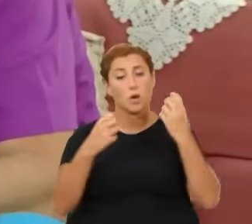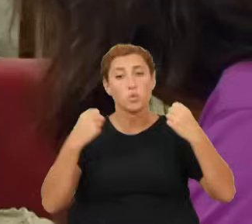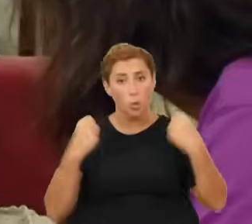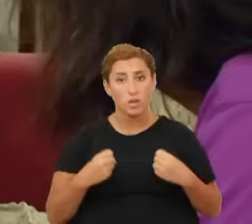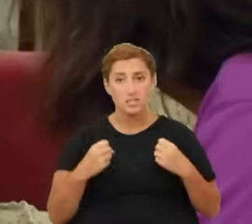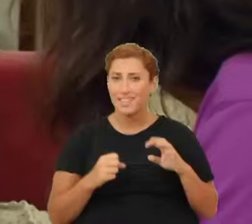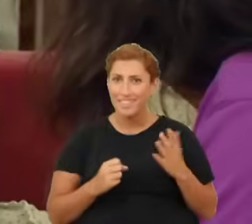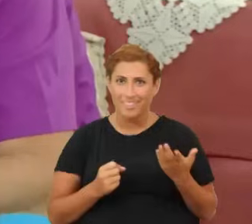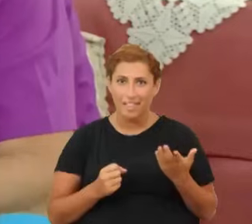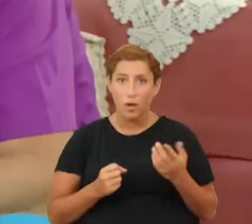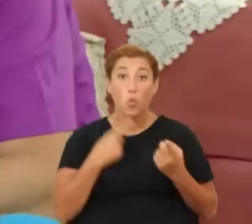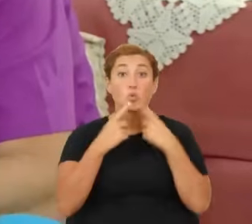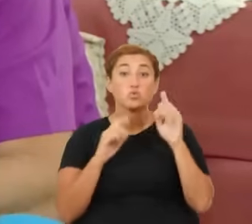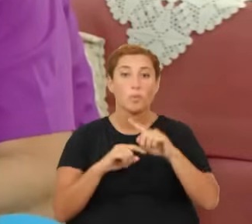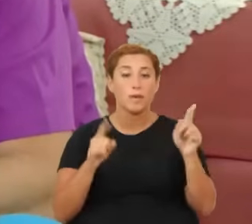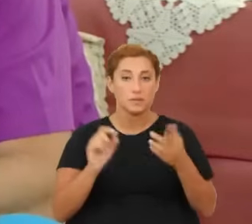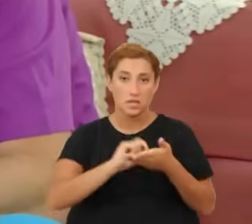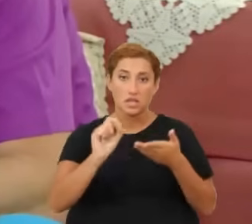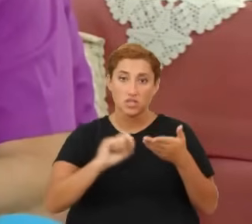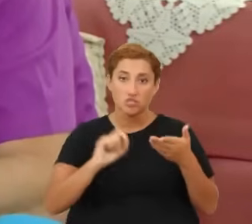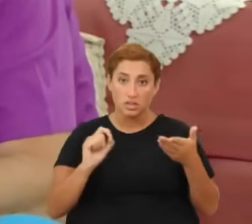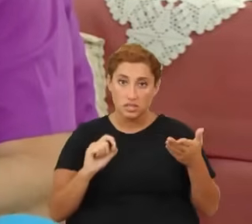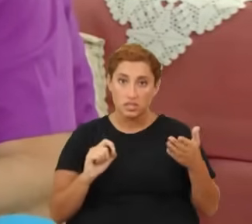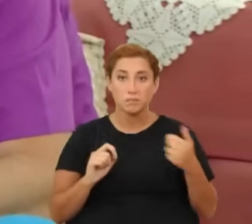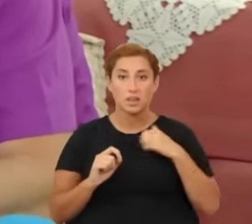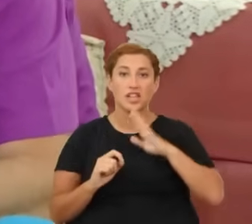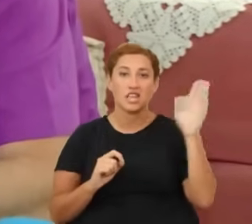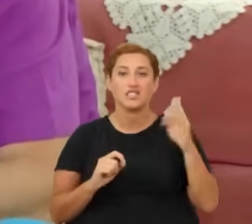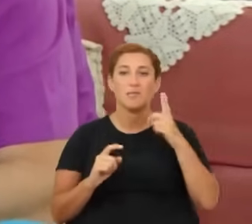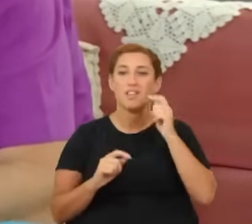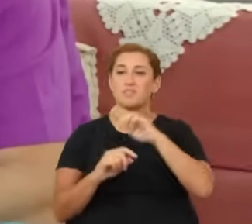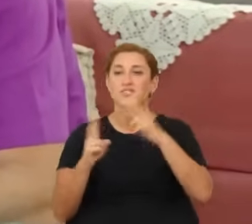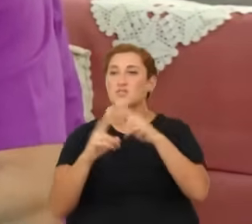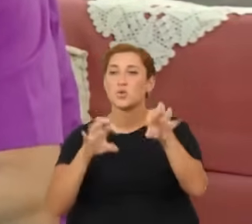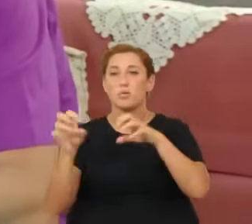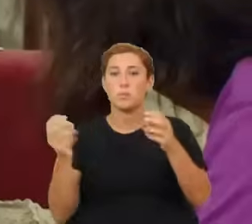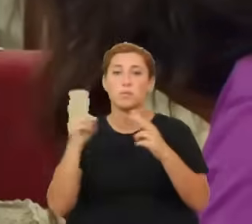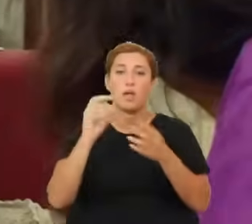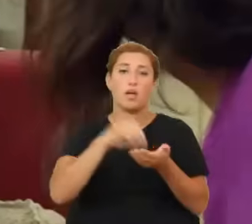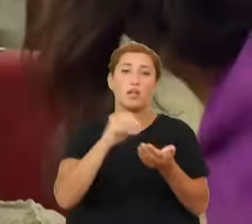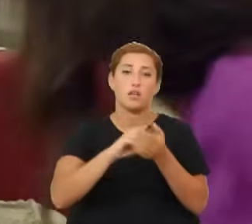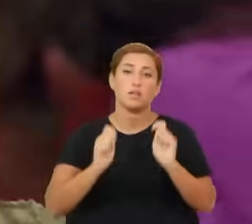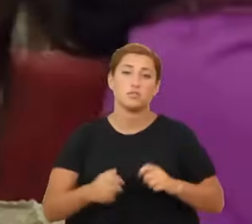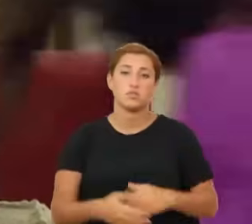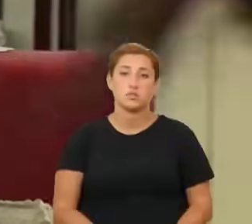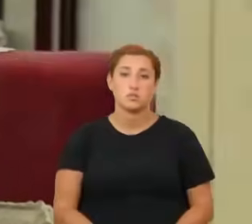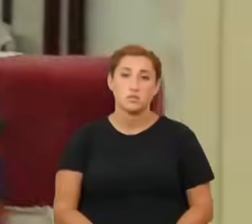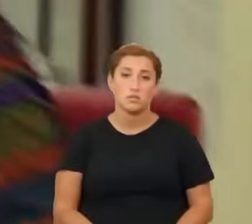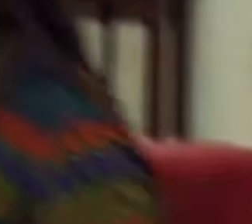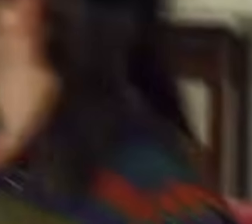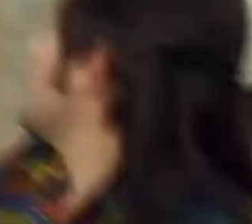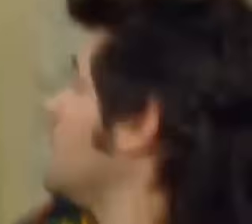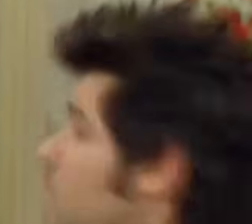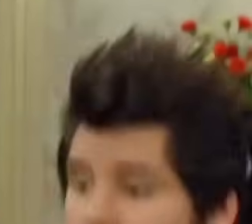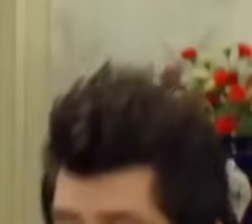oturacaksın. Ne? Konuşma. Bunların hepsini yazacaksın. Ben de gideceğim esnaftan fişmiş toplayacağım, onları ekleyeceğiz. Eve gelirken